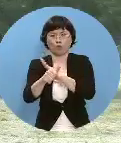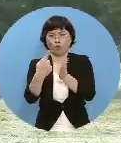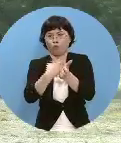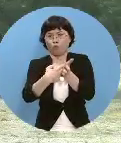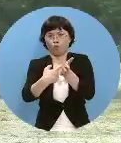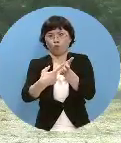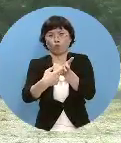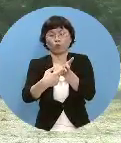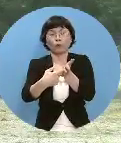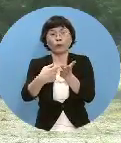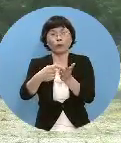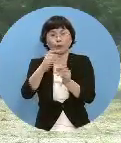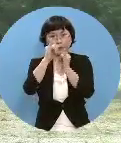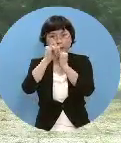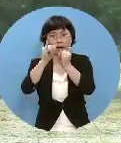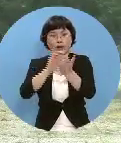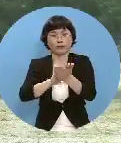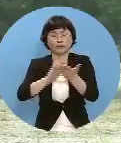있습니다.